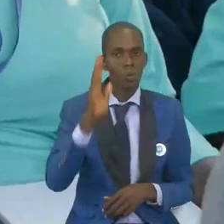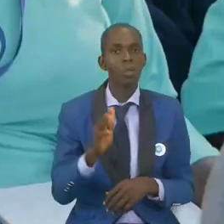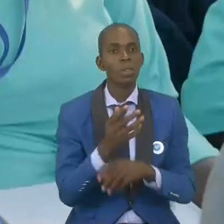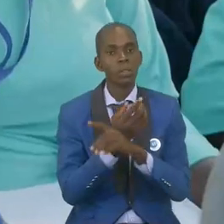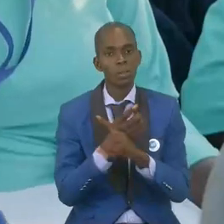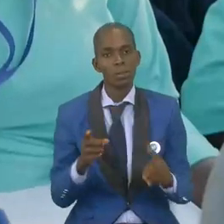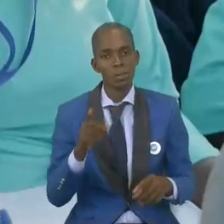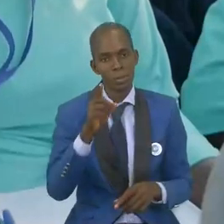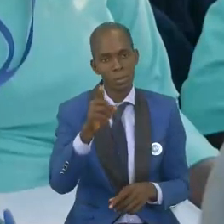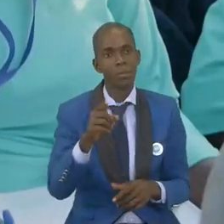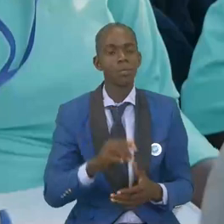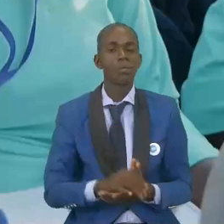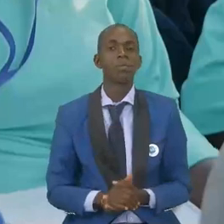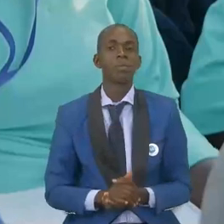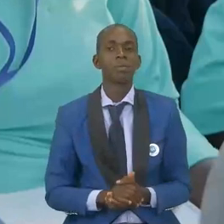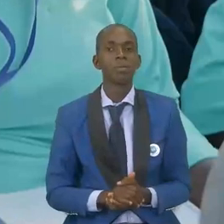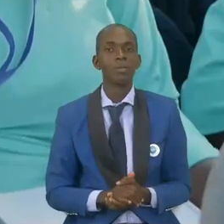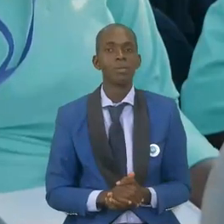persévérance te